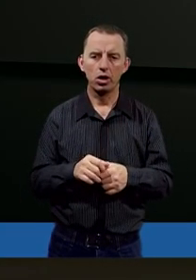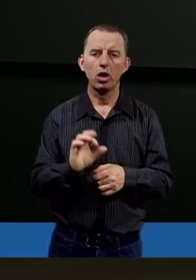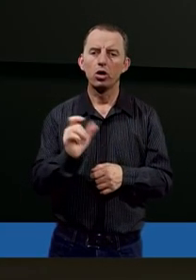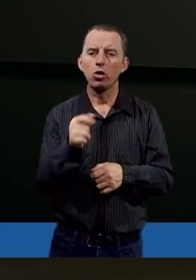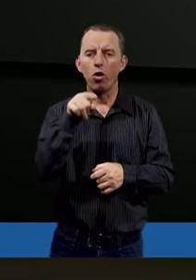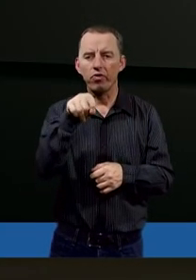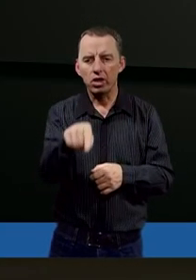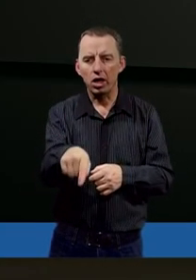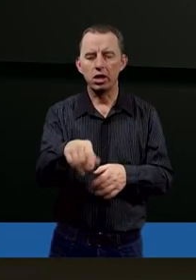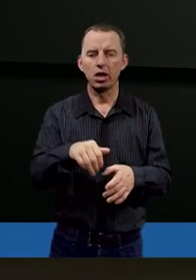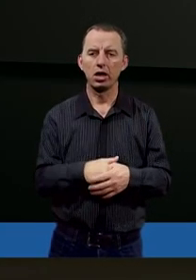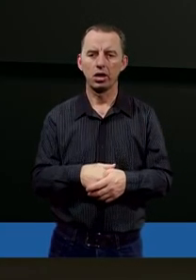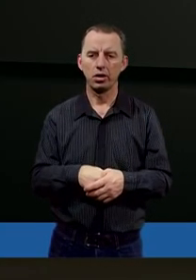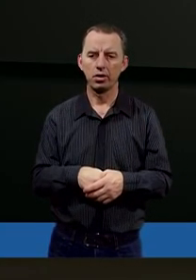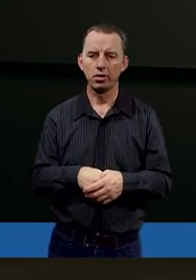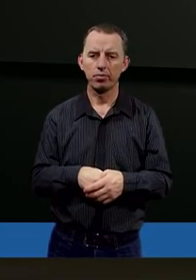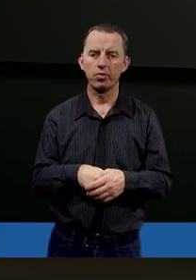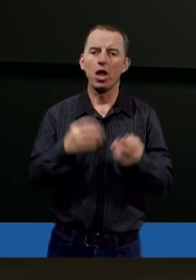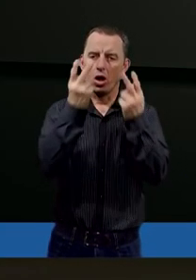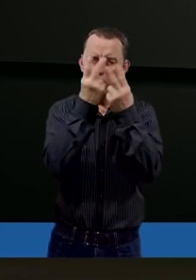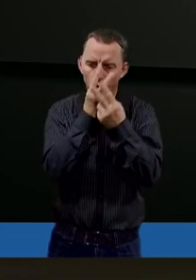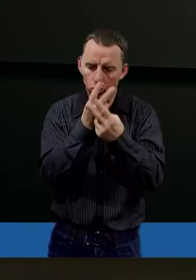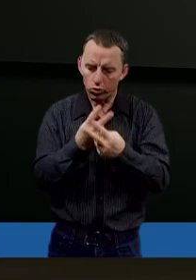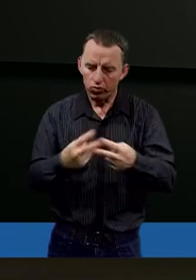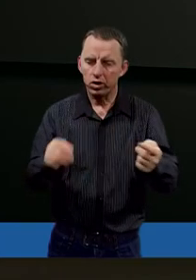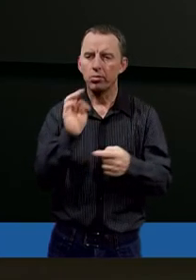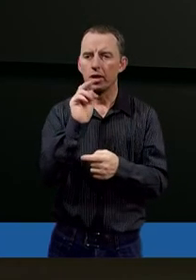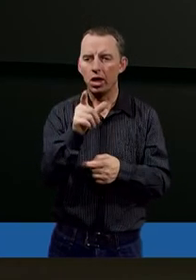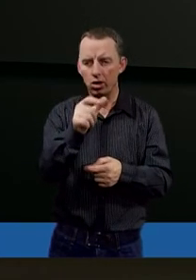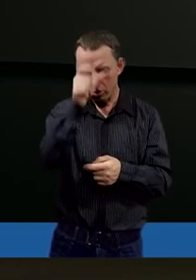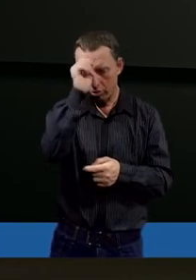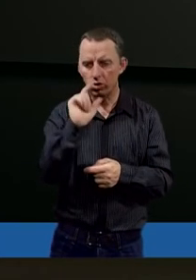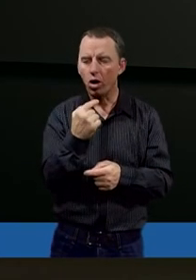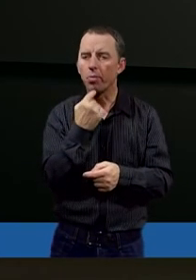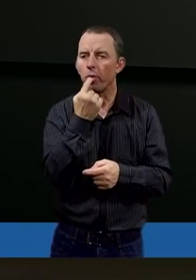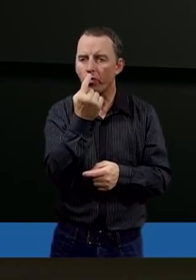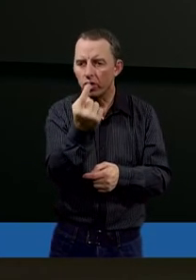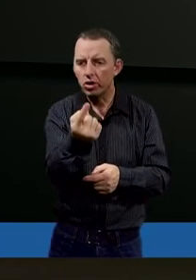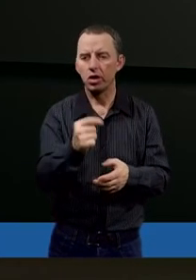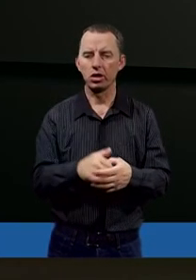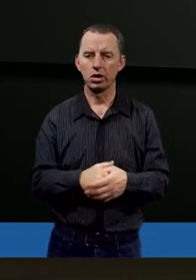wtedy, gdy odwiedzimy takiego człowieka, co mu powiedzieć?